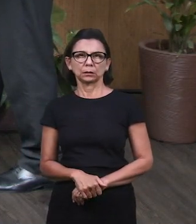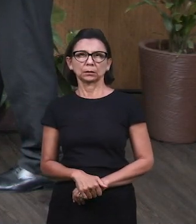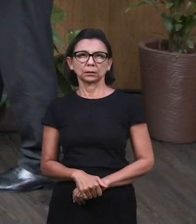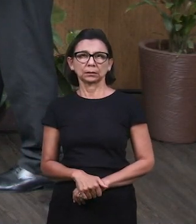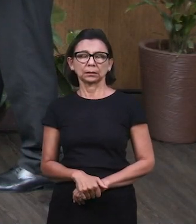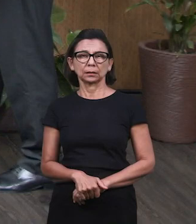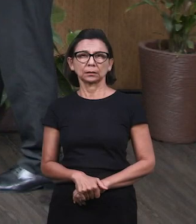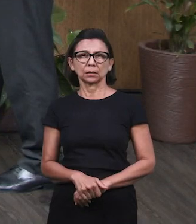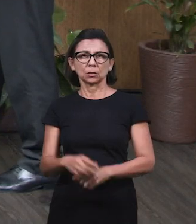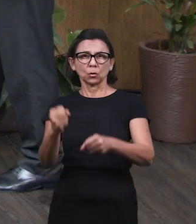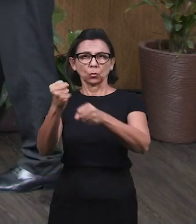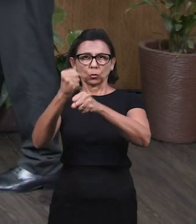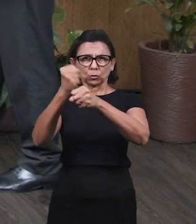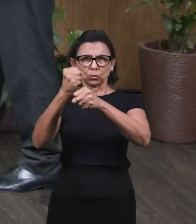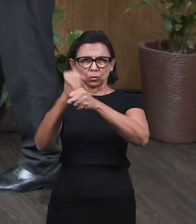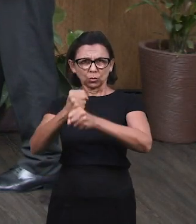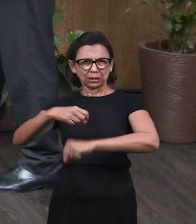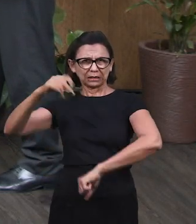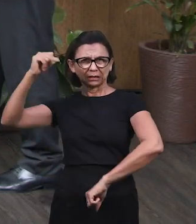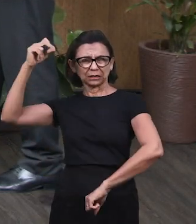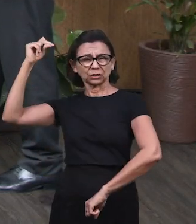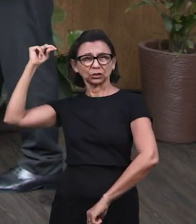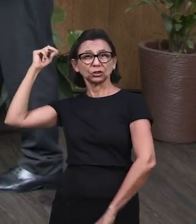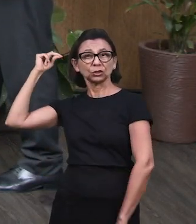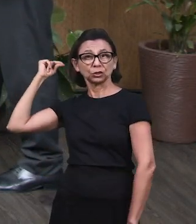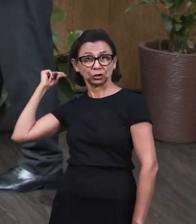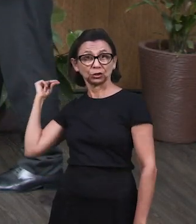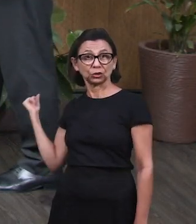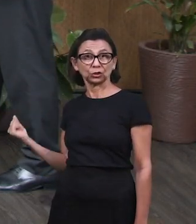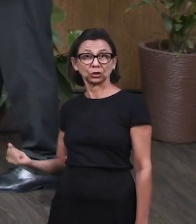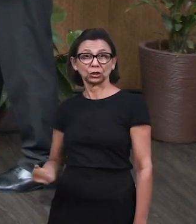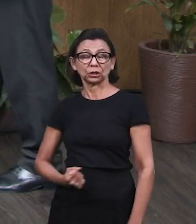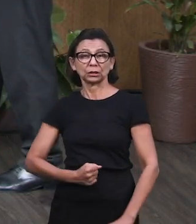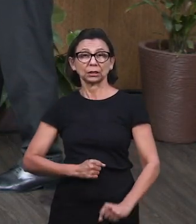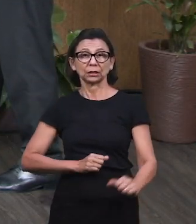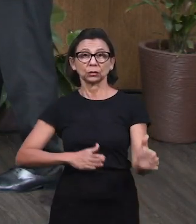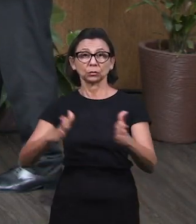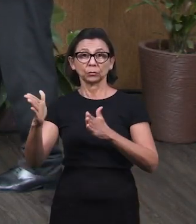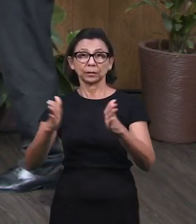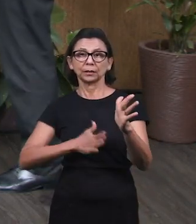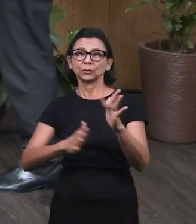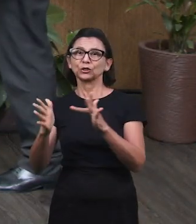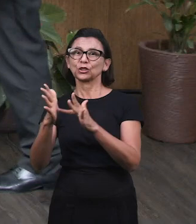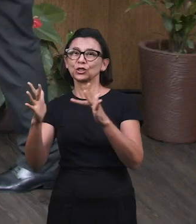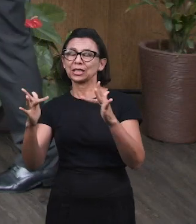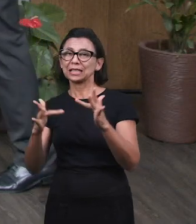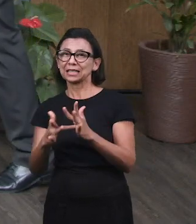compris, Jésus, il peut me secourir. Nous allons à Cana.